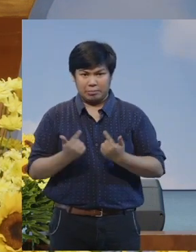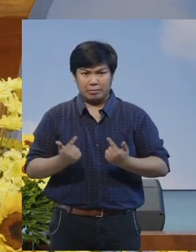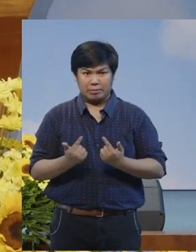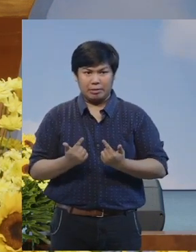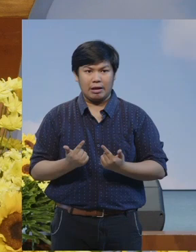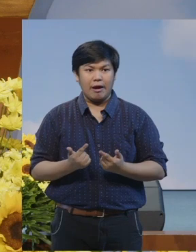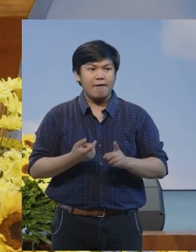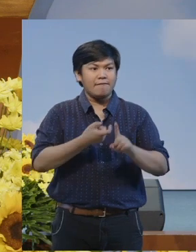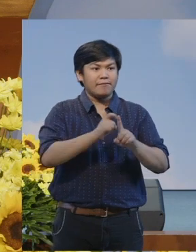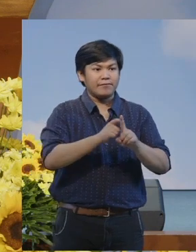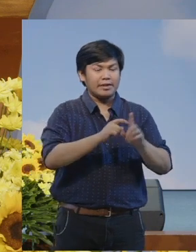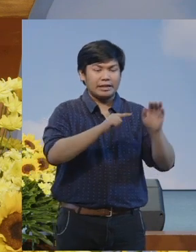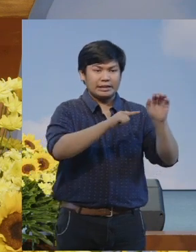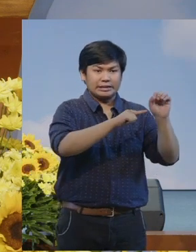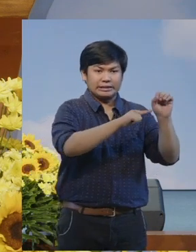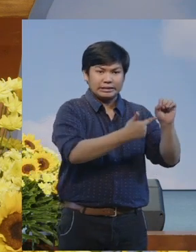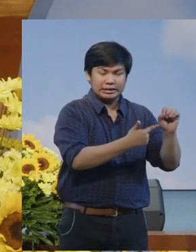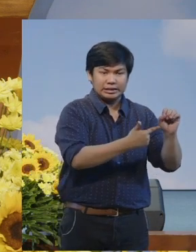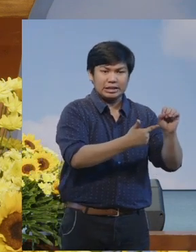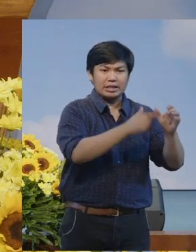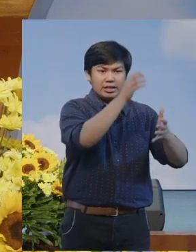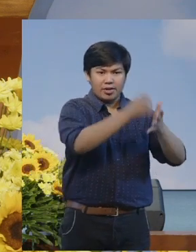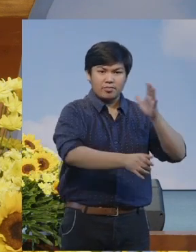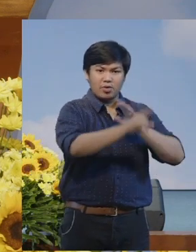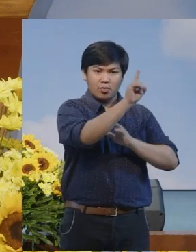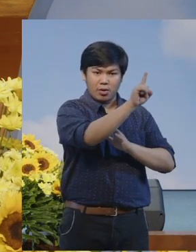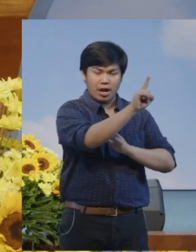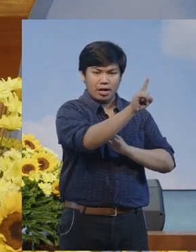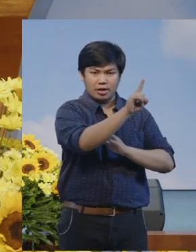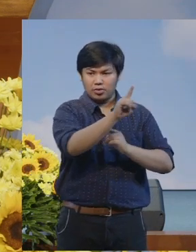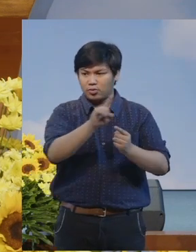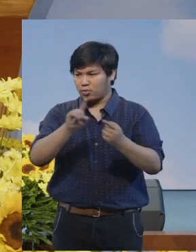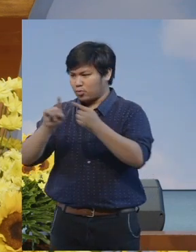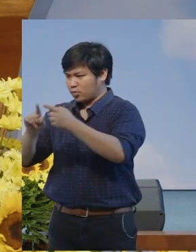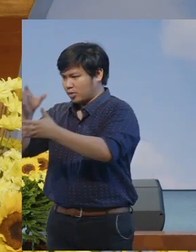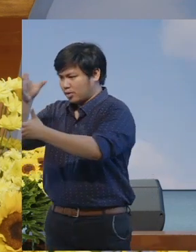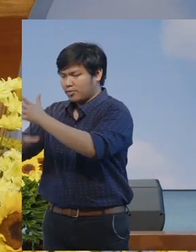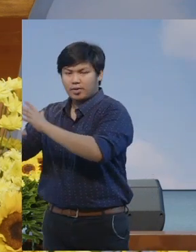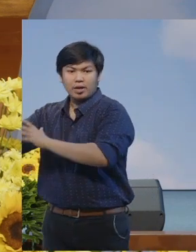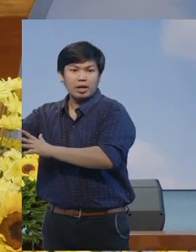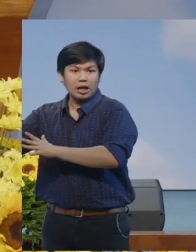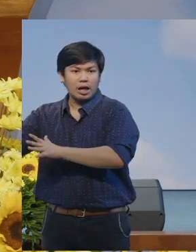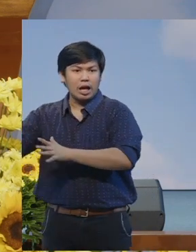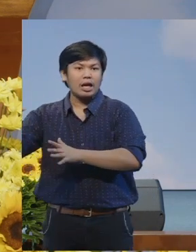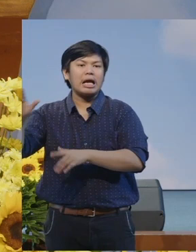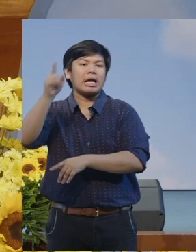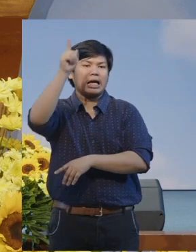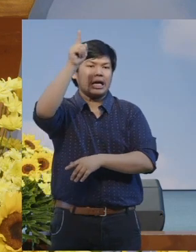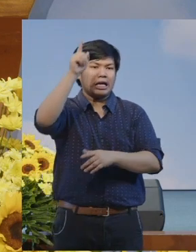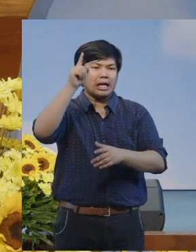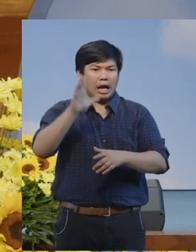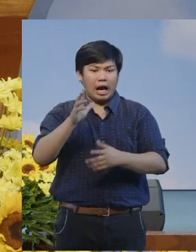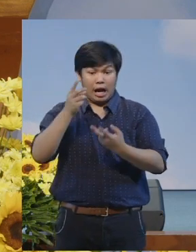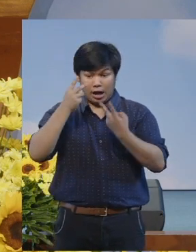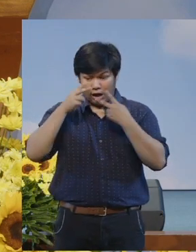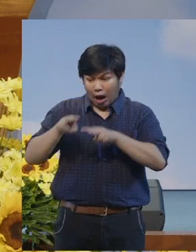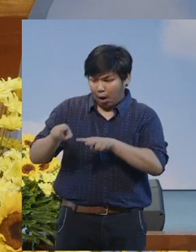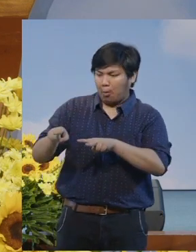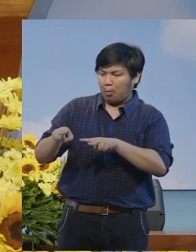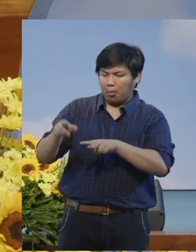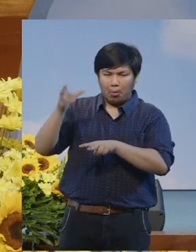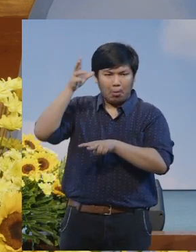ng Genesis, at chapter 3, verse 1, nangyari itong paghihimagsik ni